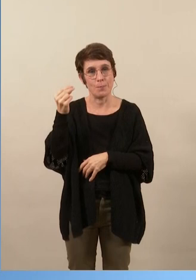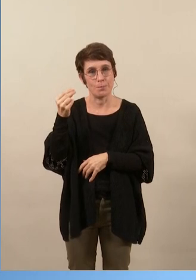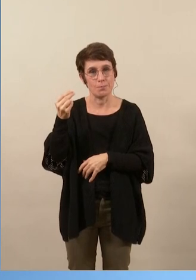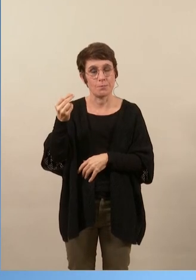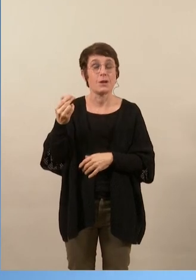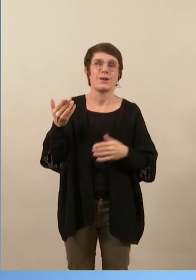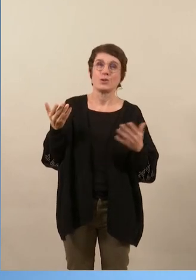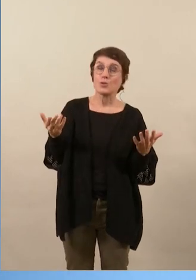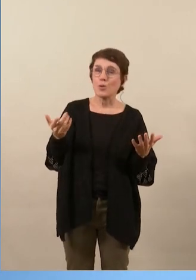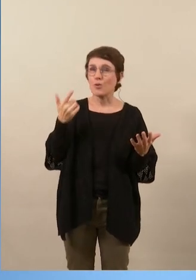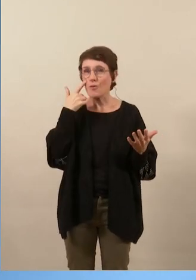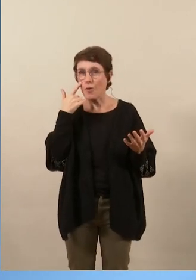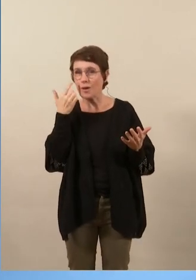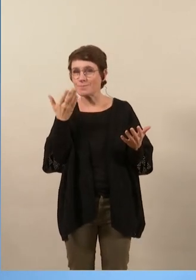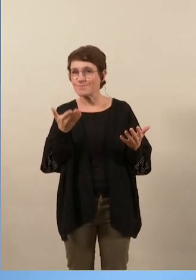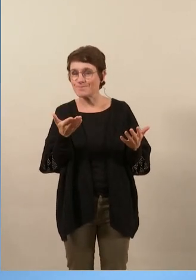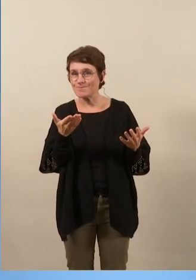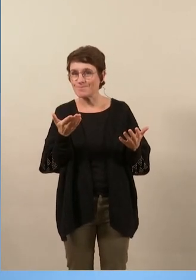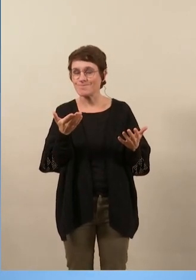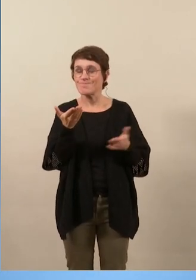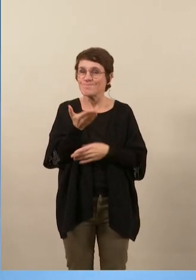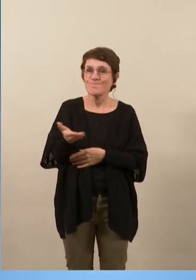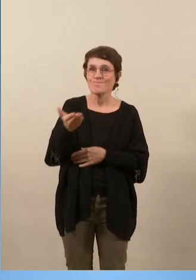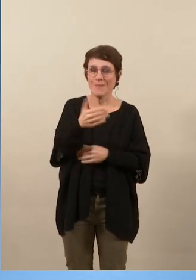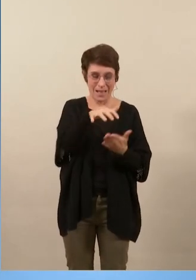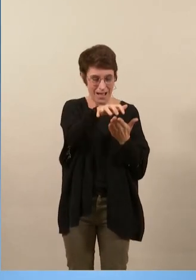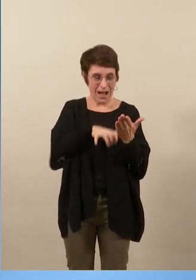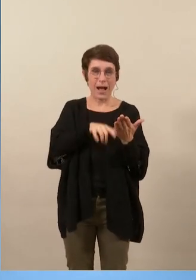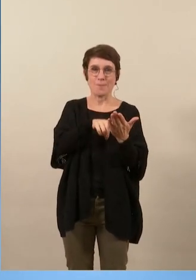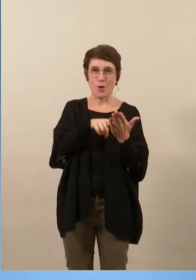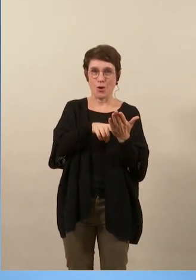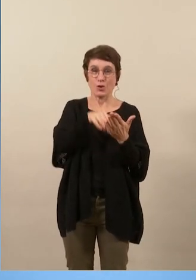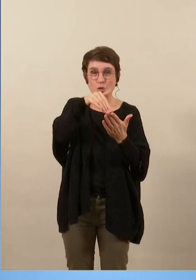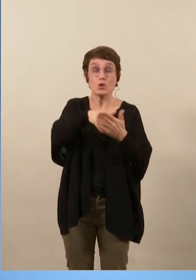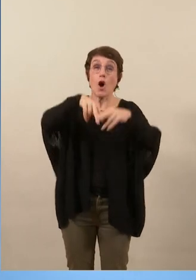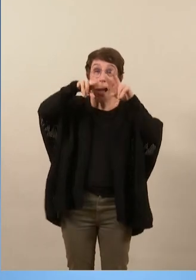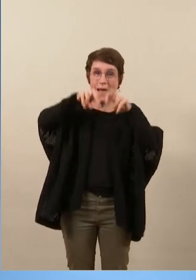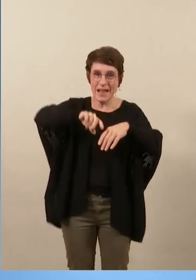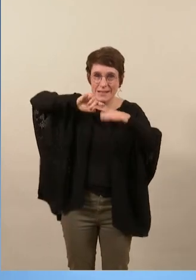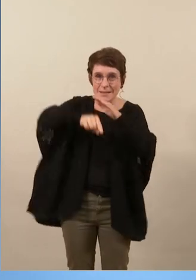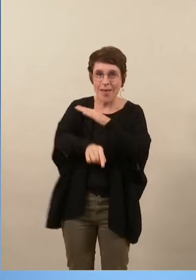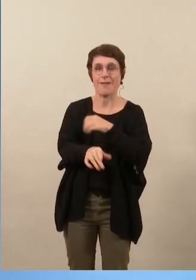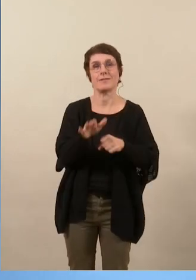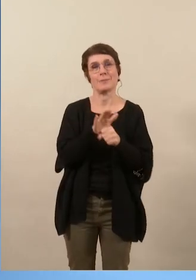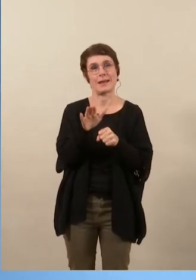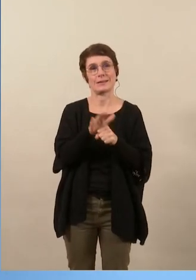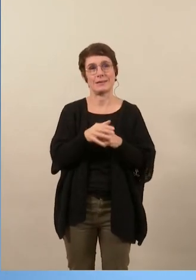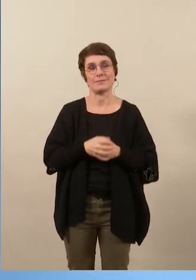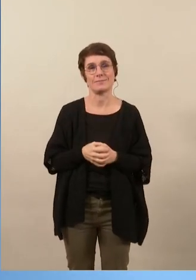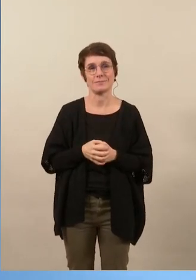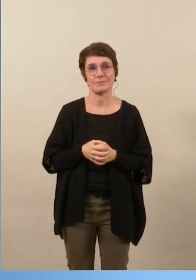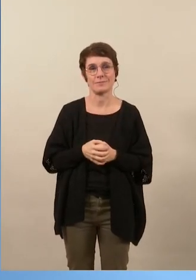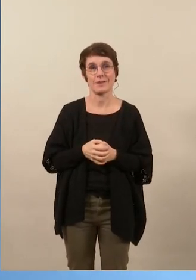montrer que le travail de diagnostic de ce rapport est insuffisant ce manque d'analyse des